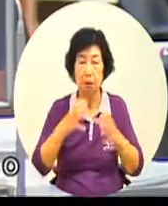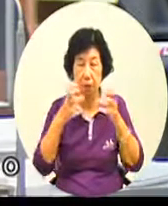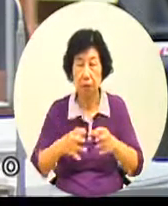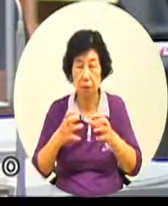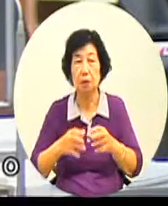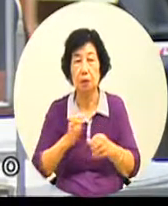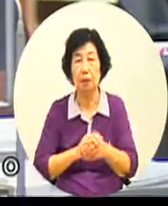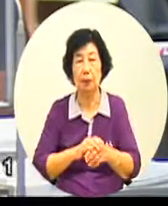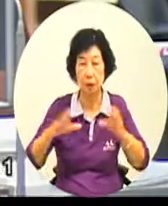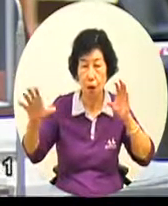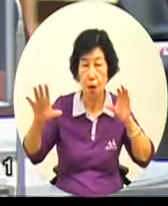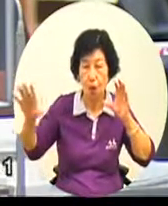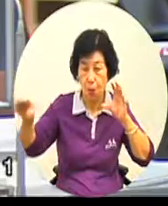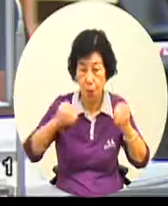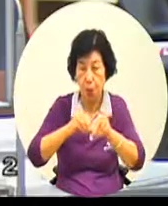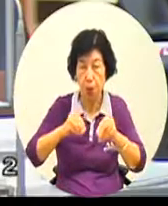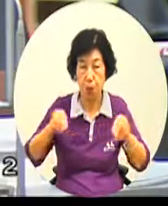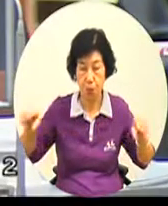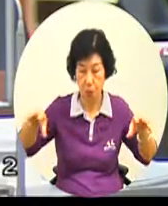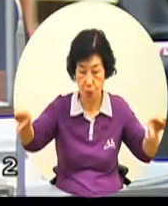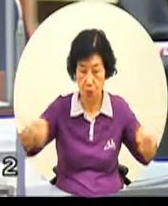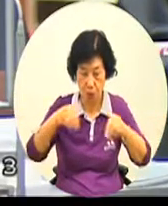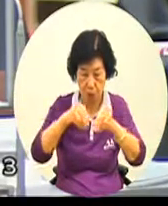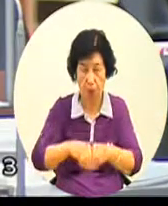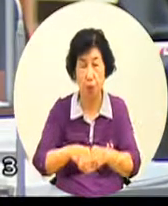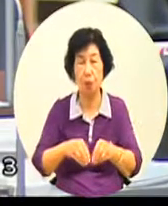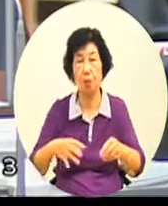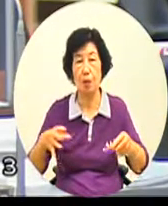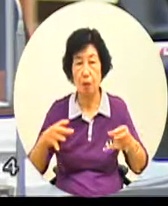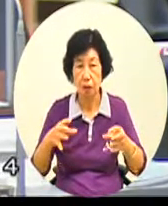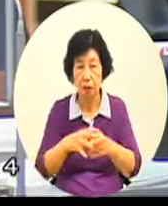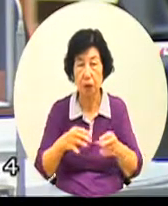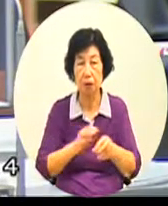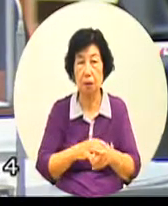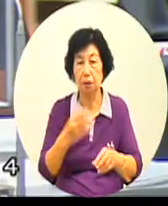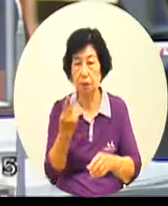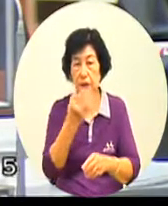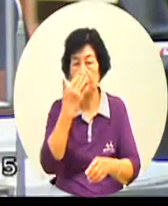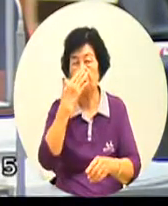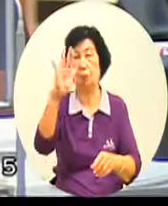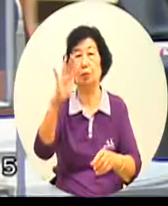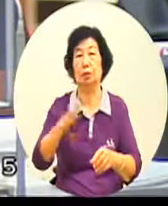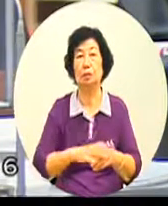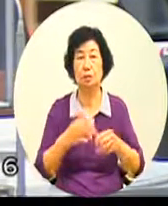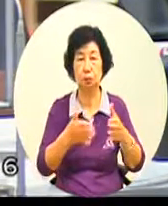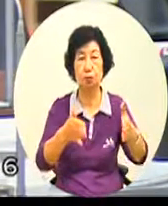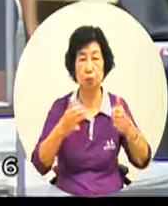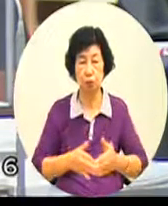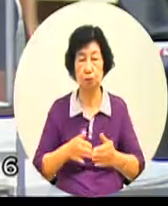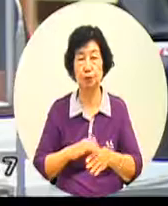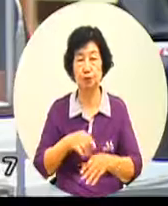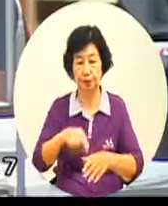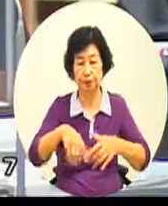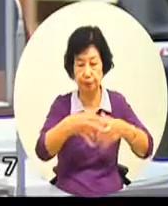的一个结合，好。这是如何创造一个双赢，这才是最重要。针对这个部分